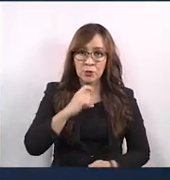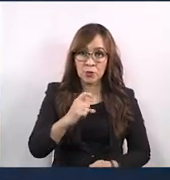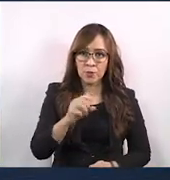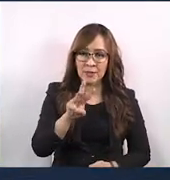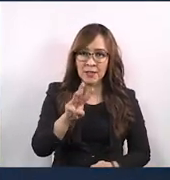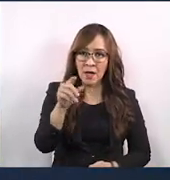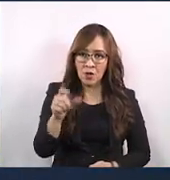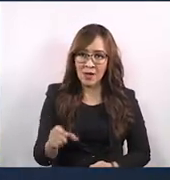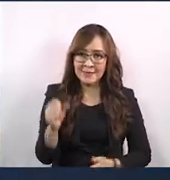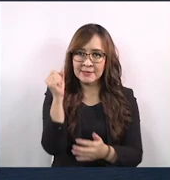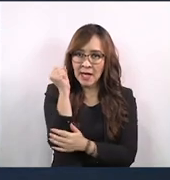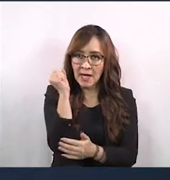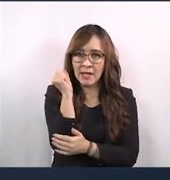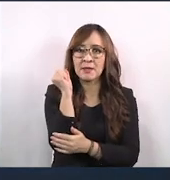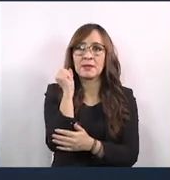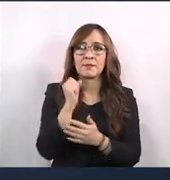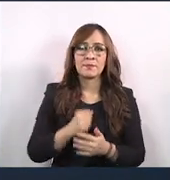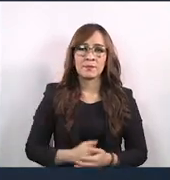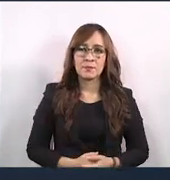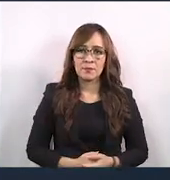Hai cukup 3 orang keji